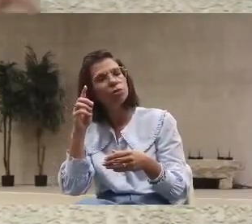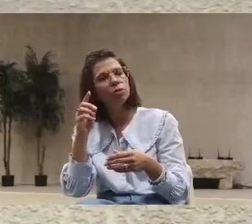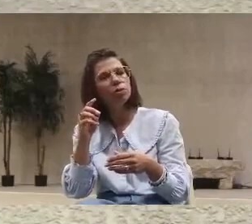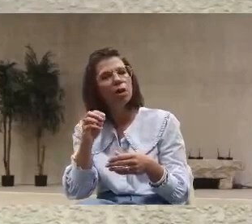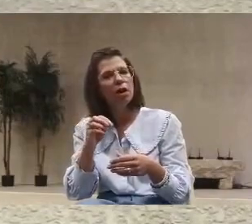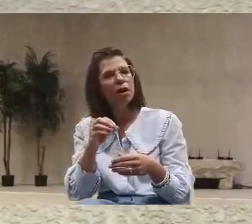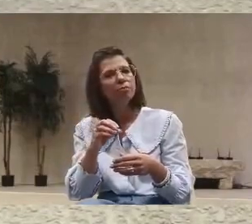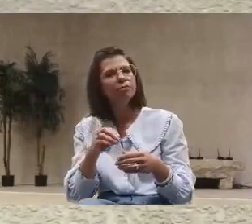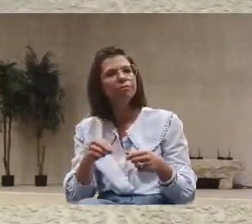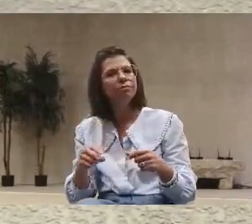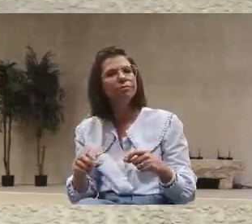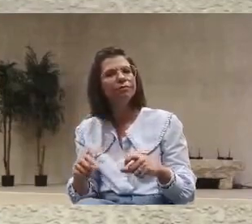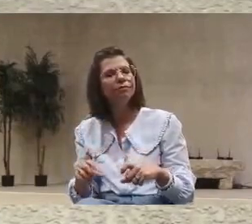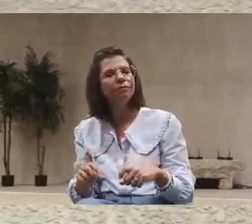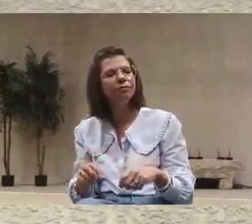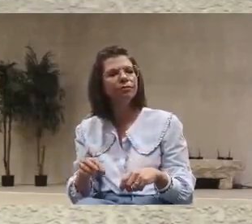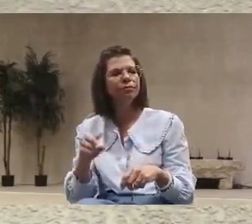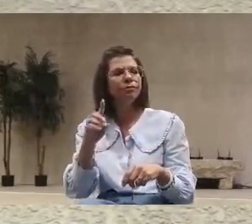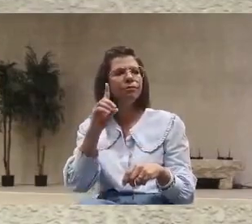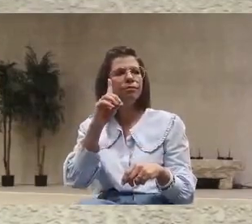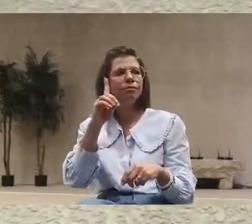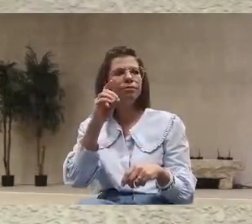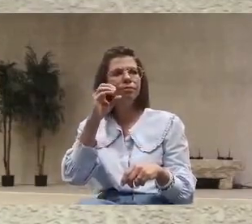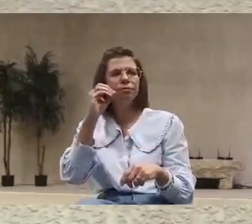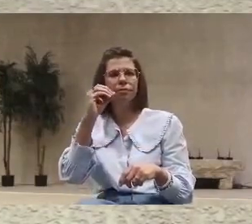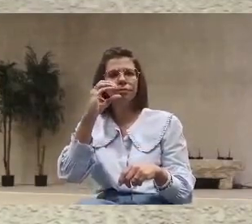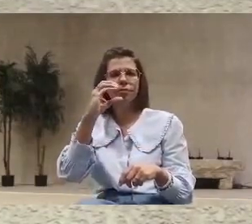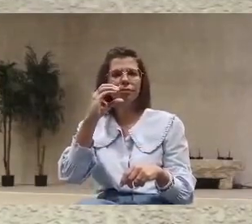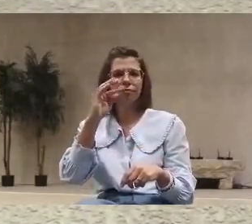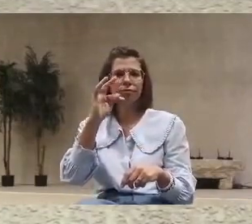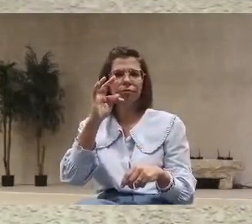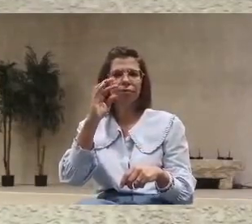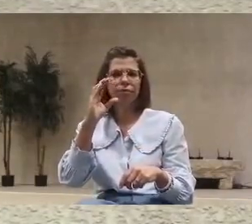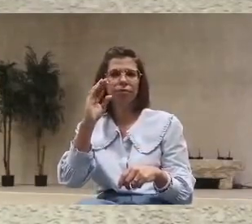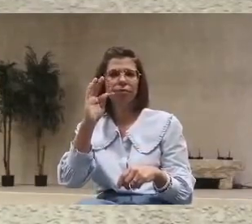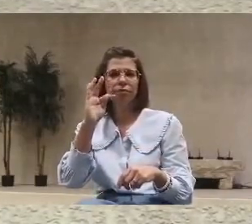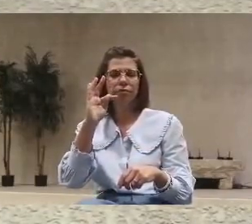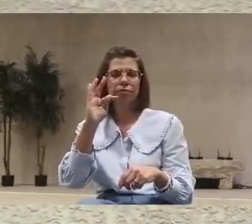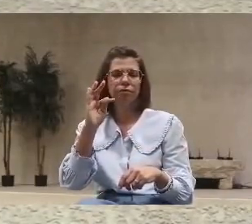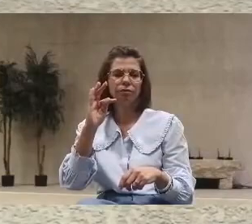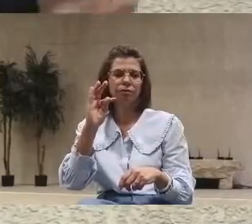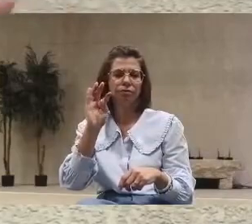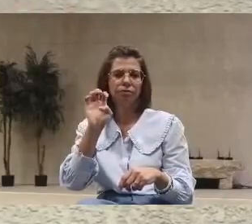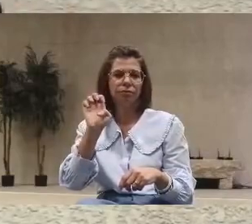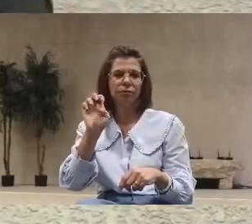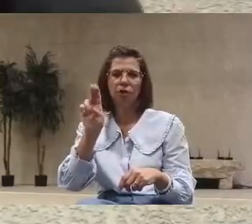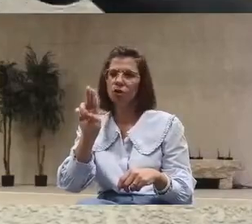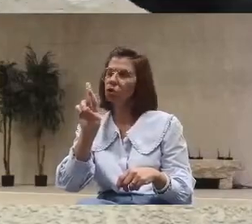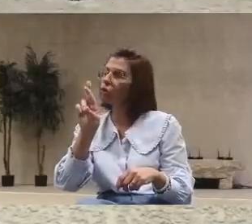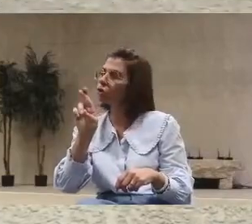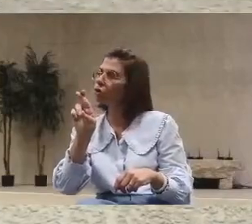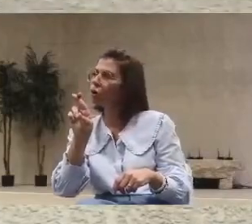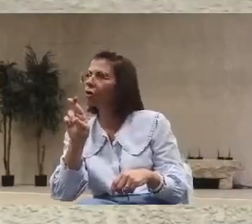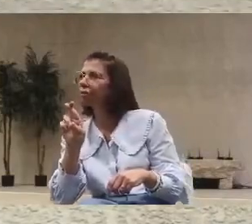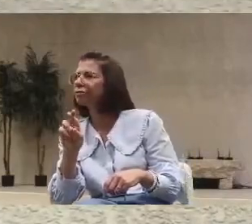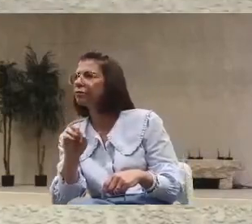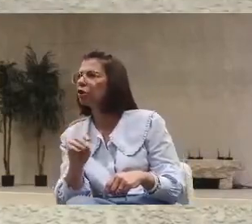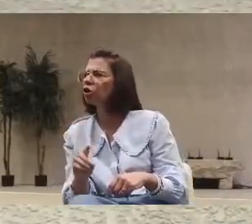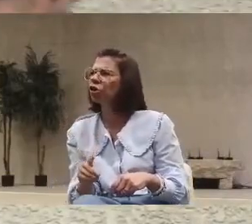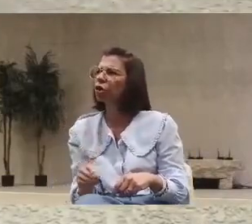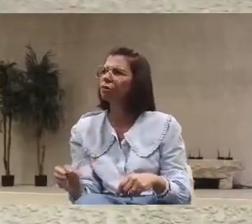gloire à Dieu parce qu'ils aident moi j'entends dans les médias que c'est eux qui remplacent les curés d'autrefois parce que maintenant il n a plus